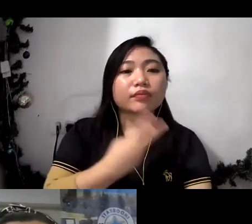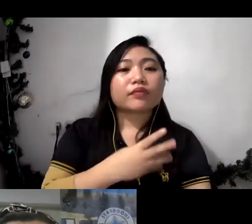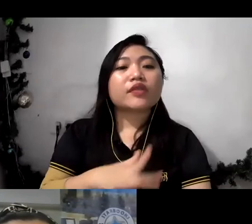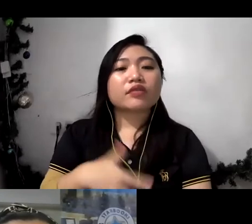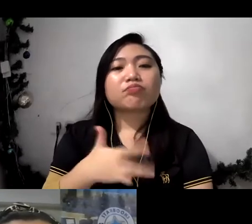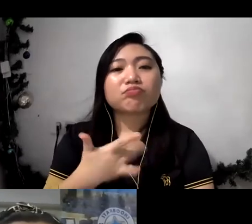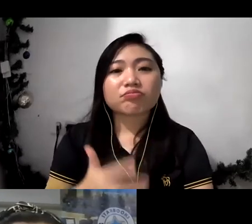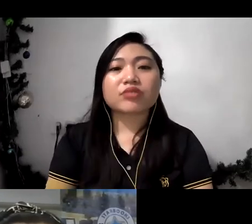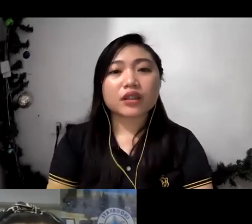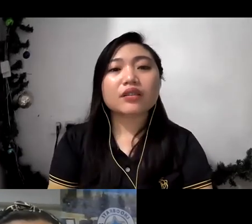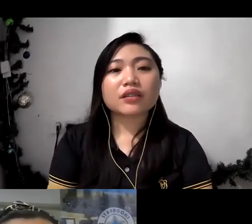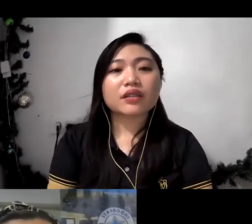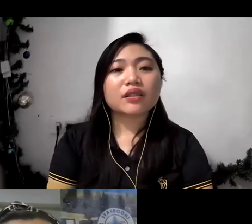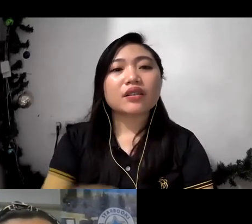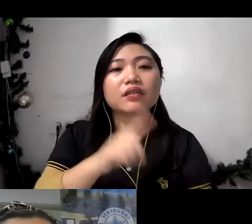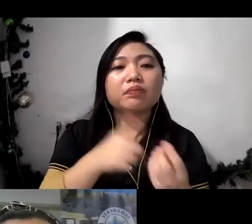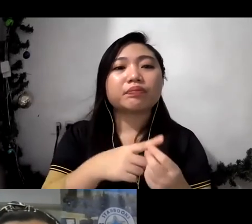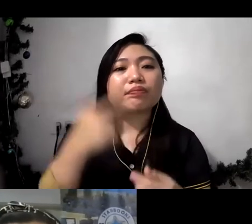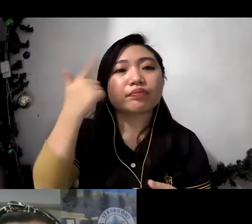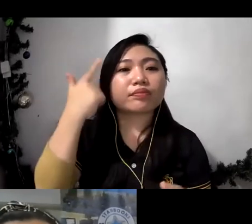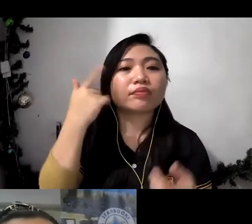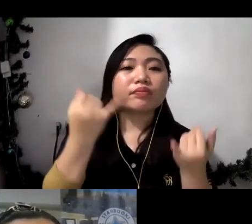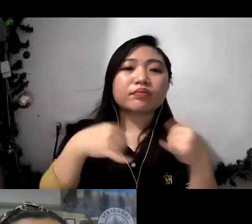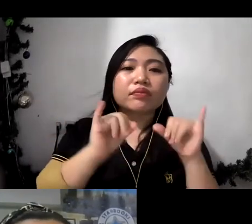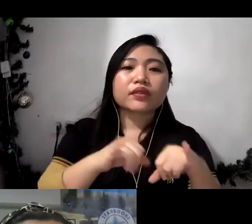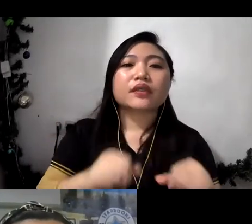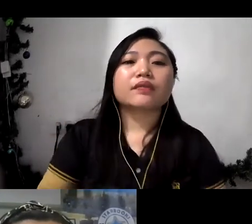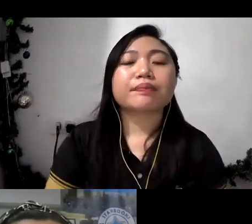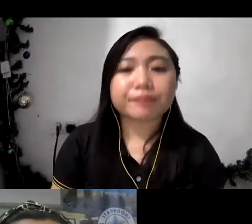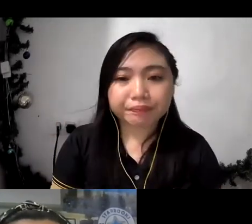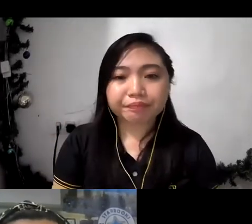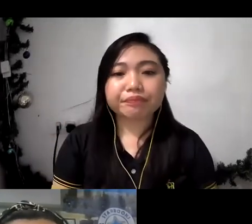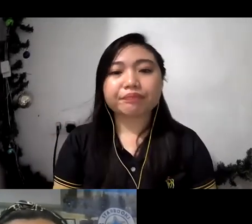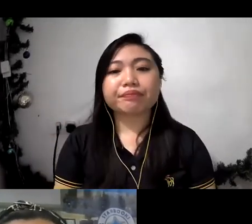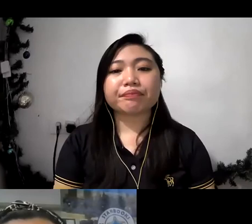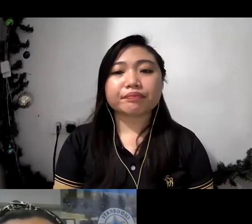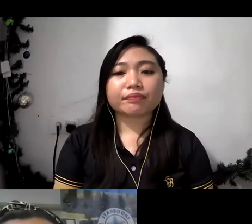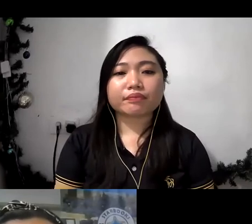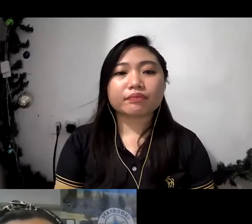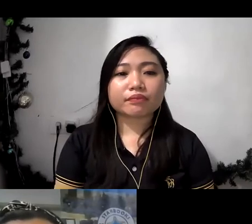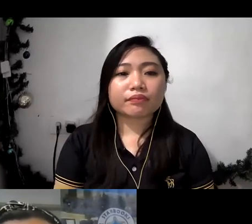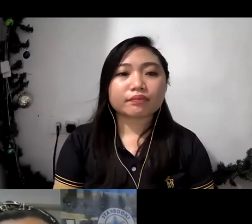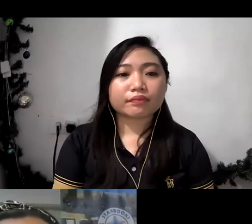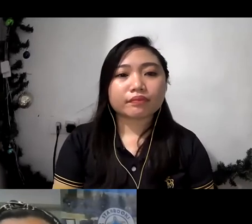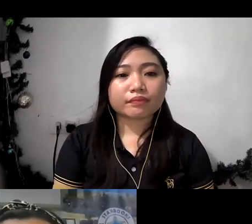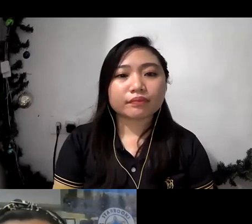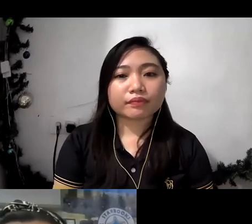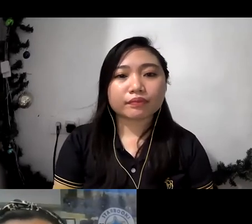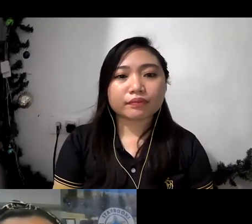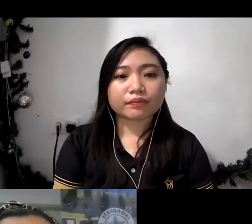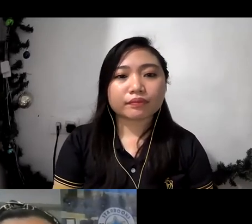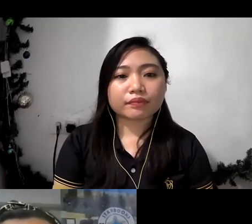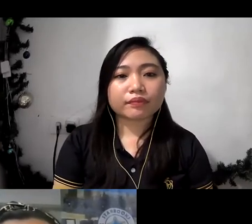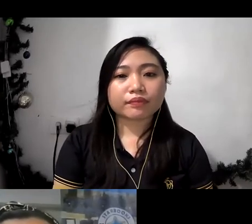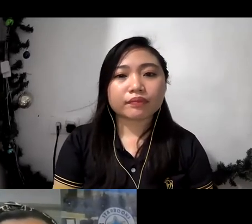mga gender issues na nabanggit na rin ni ma'am. So, with this, and sa lahat din